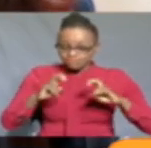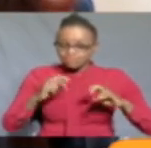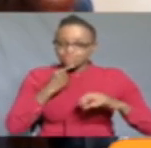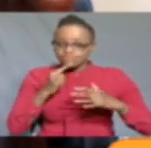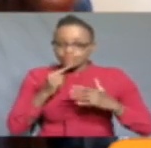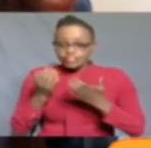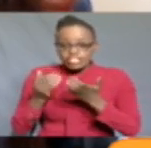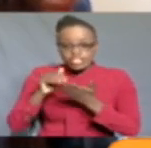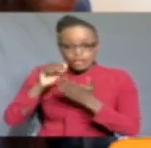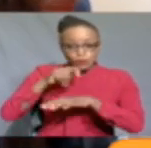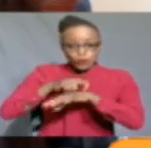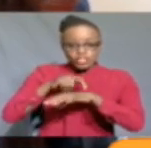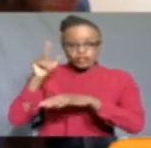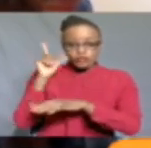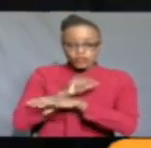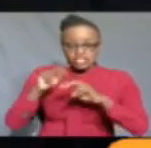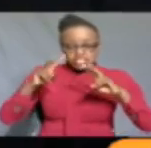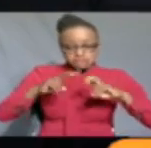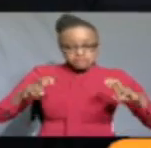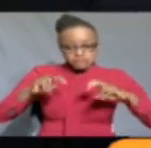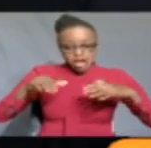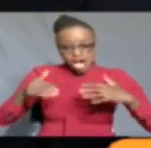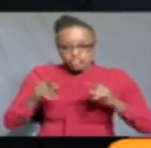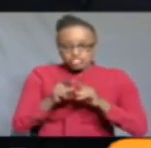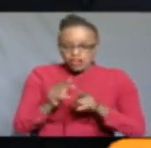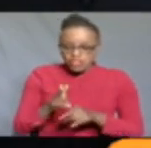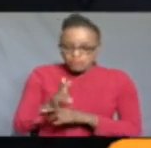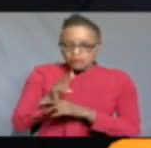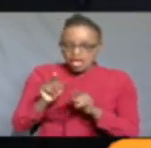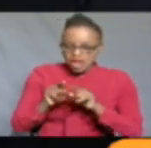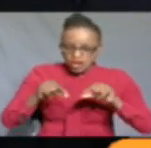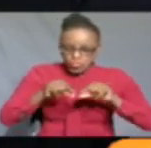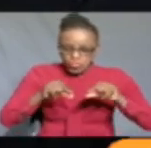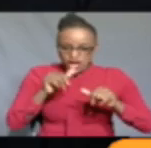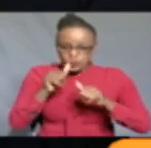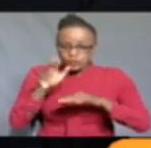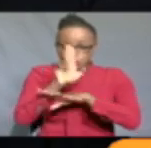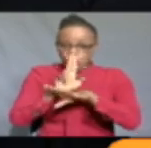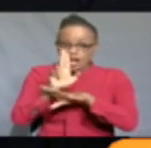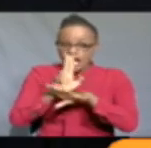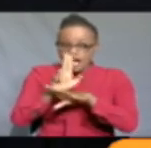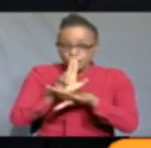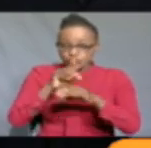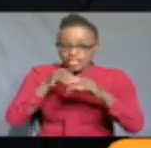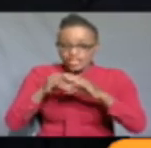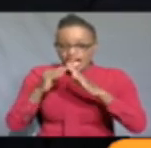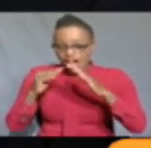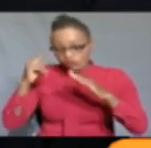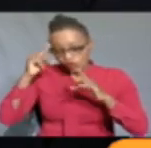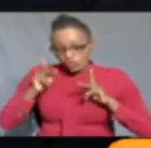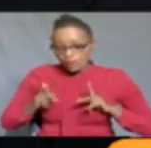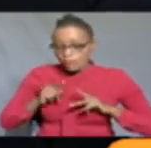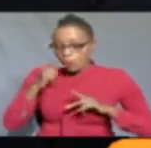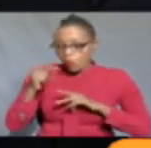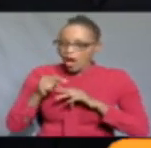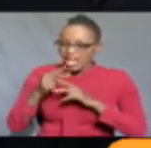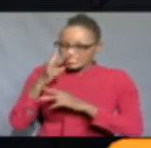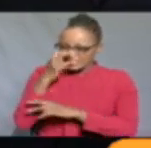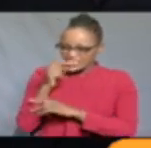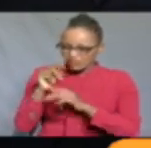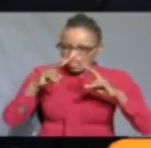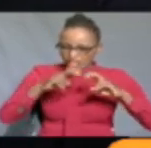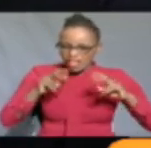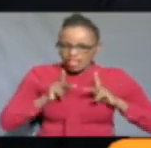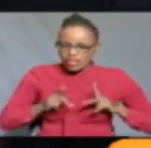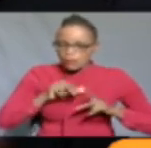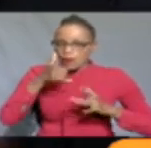angehitaji muda ili kukamilisha ukaguzi wa bunduki na risasi zilizotumiwa, nyumba za watuhumiwa na kuwatafuta